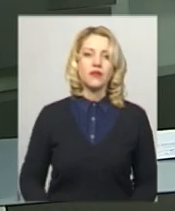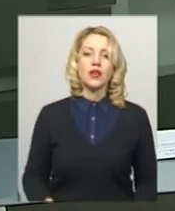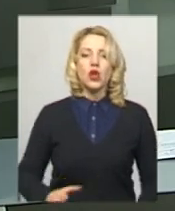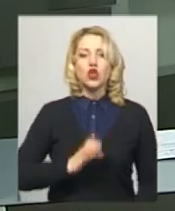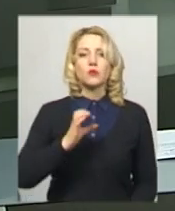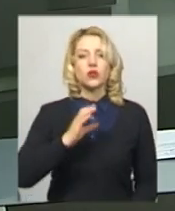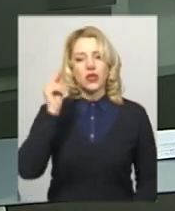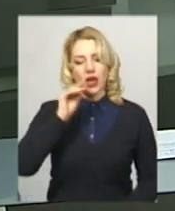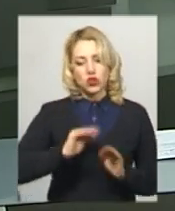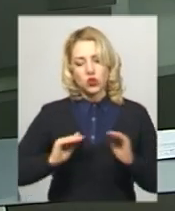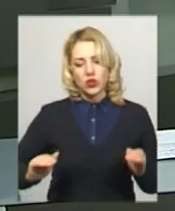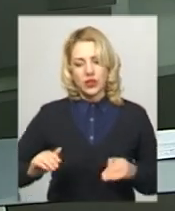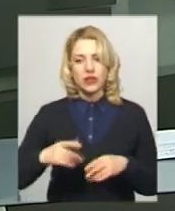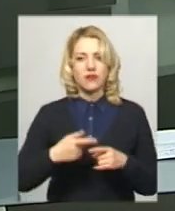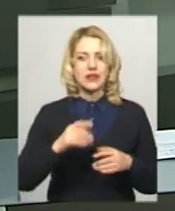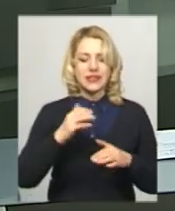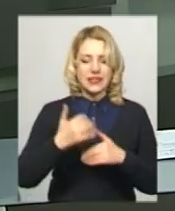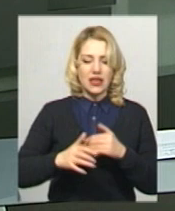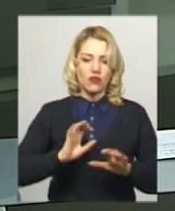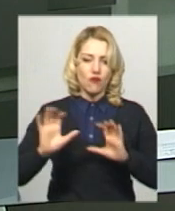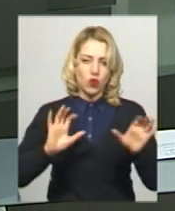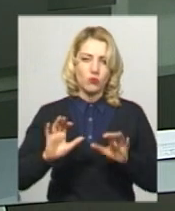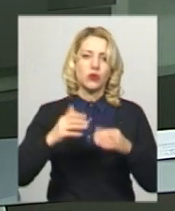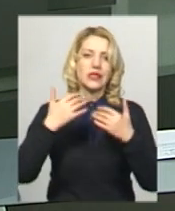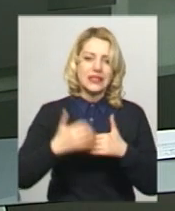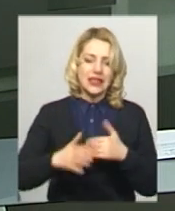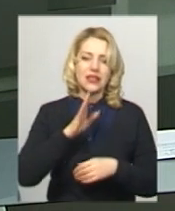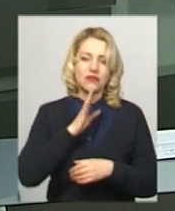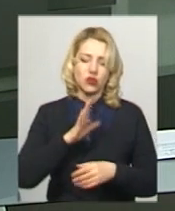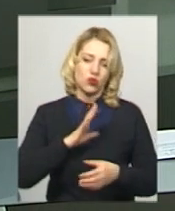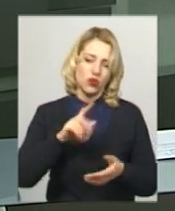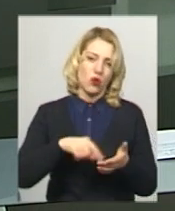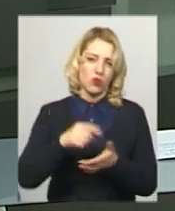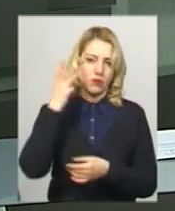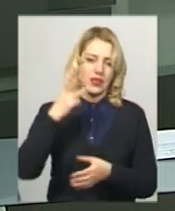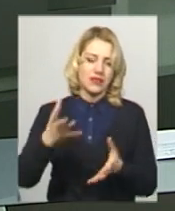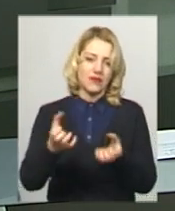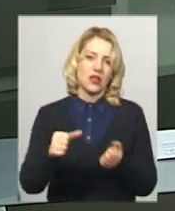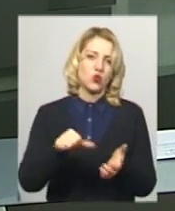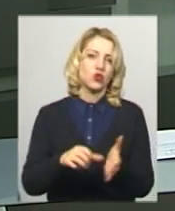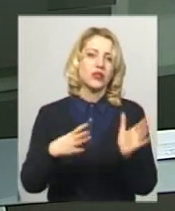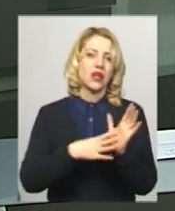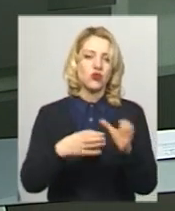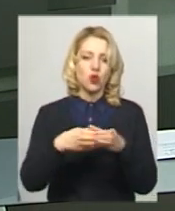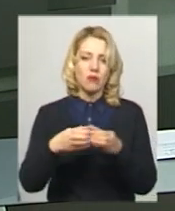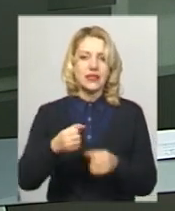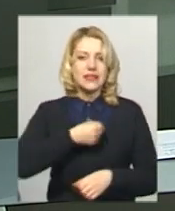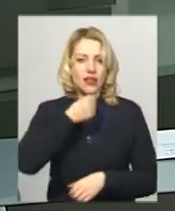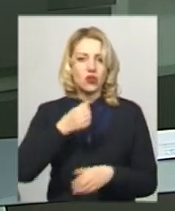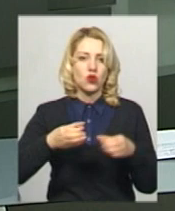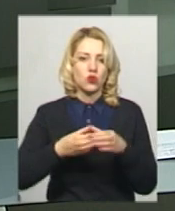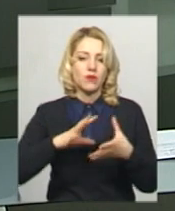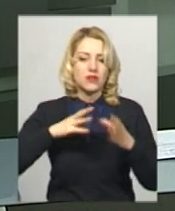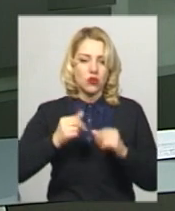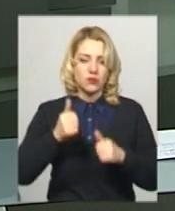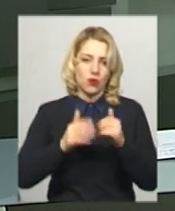Спартакіада школярів з волейболу серед дівчат відбулася сьогодні у Хмельницькому. Участь у ній взяли 9 команд старшої групи. Загалом змагання